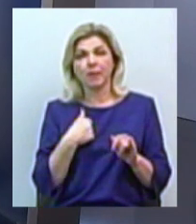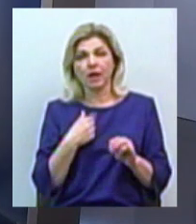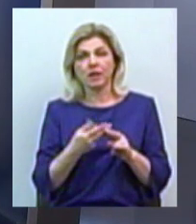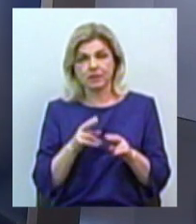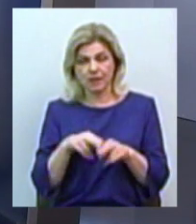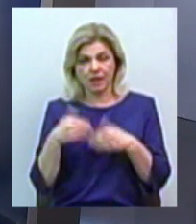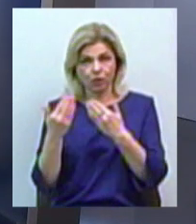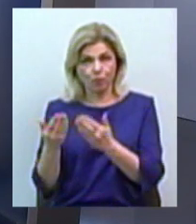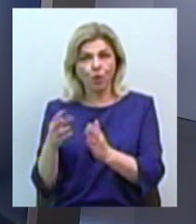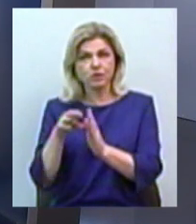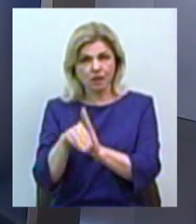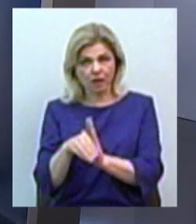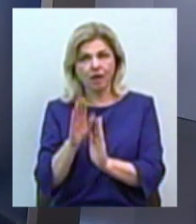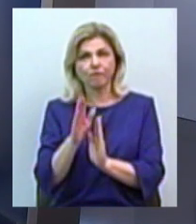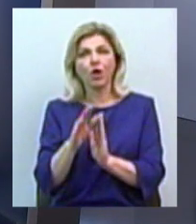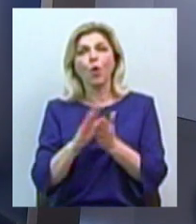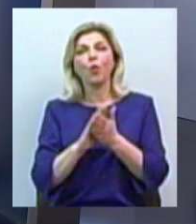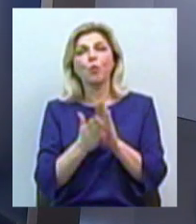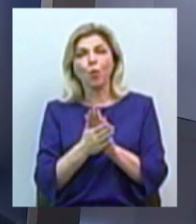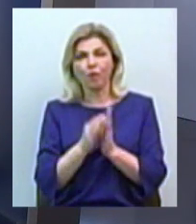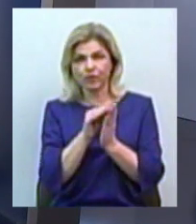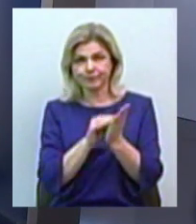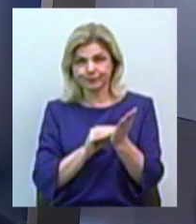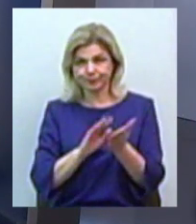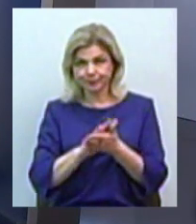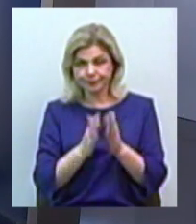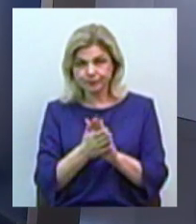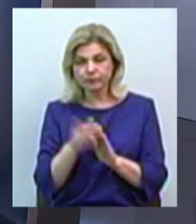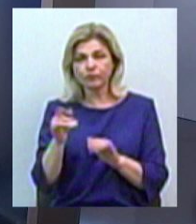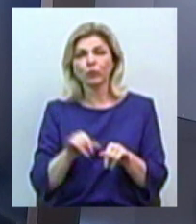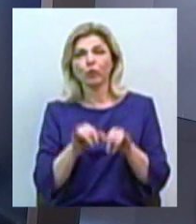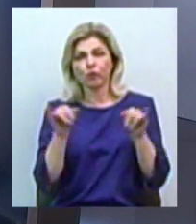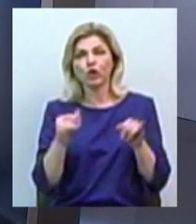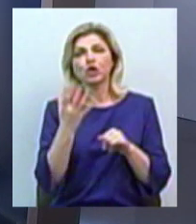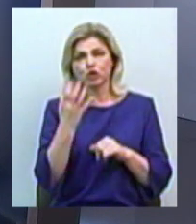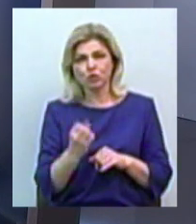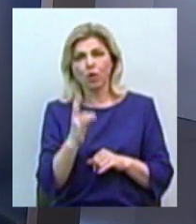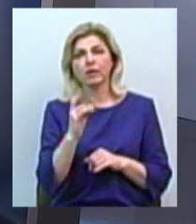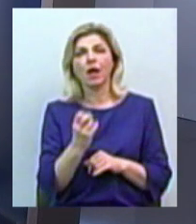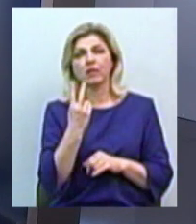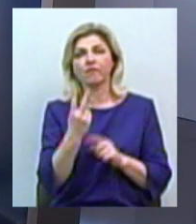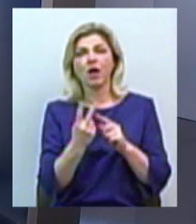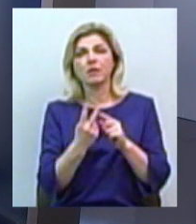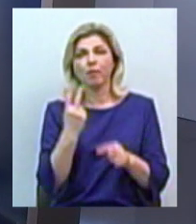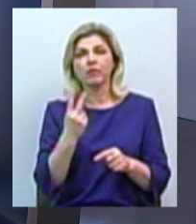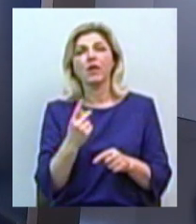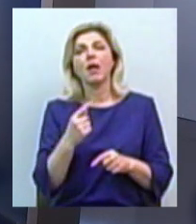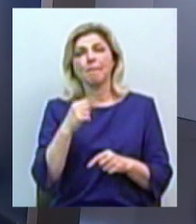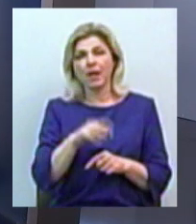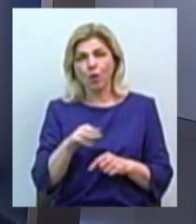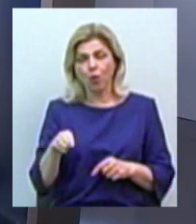йому в конкурсні умови, в концесійні, він принаймні збільшить ще на 2,5 мільйона тонн на